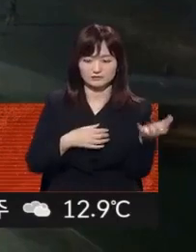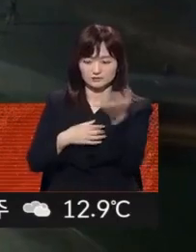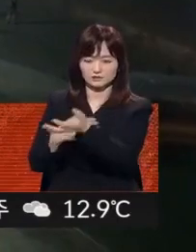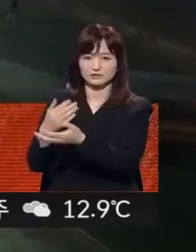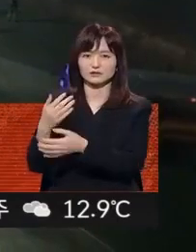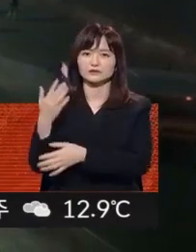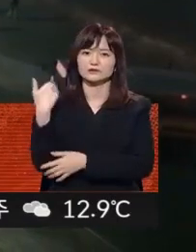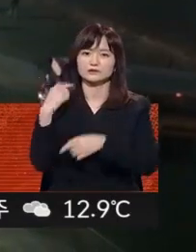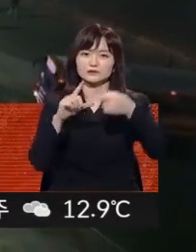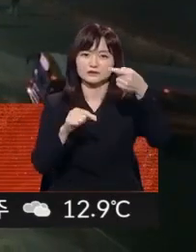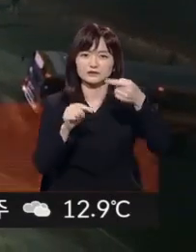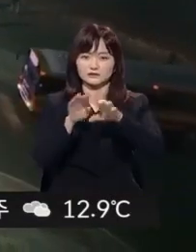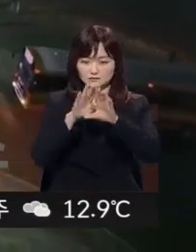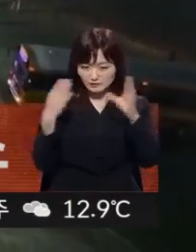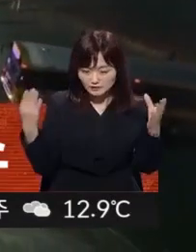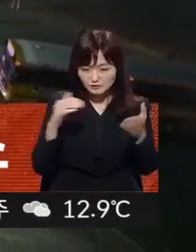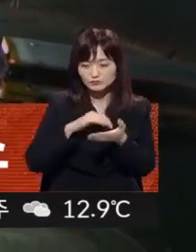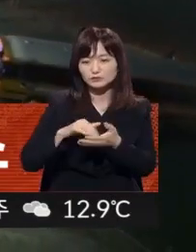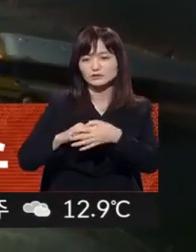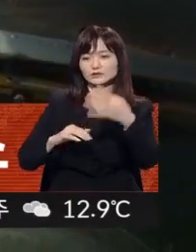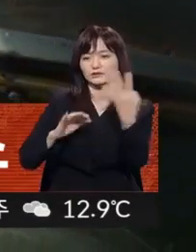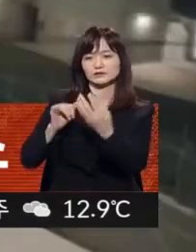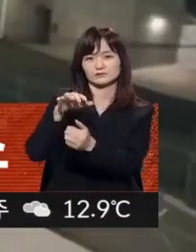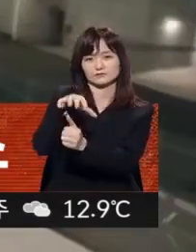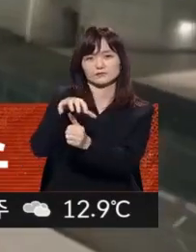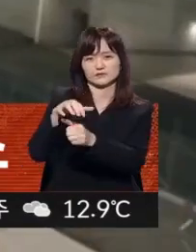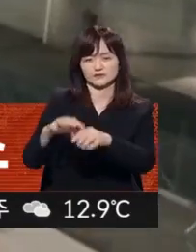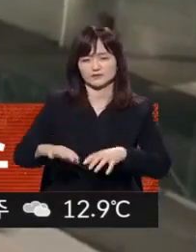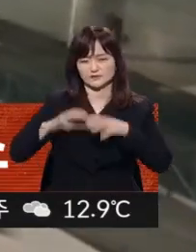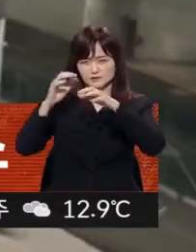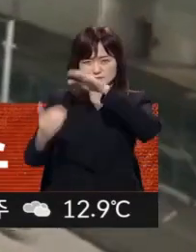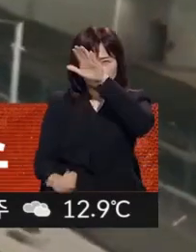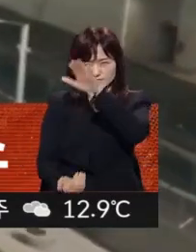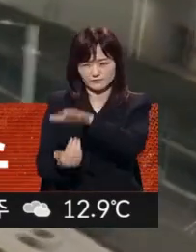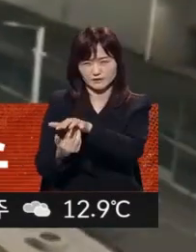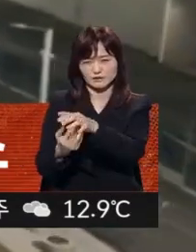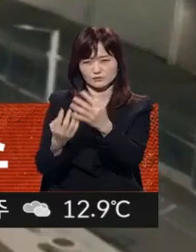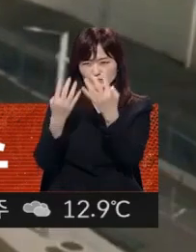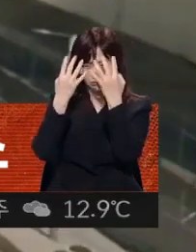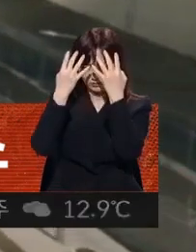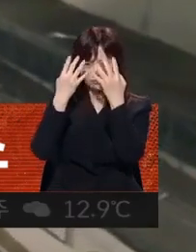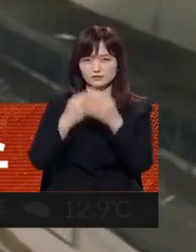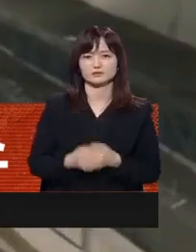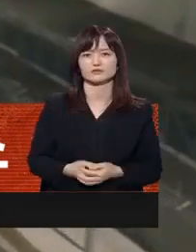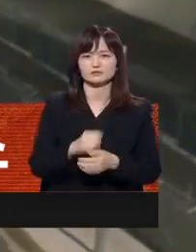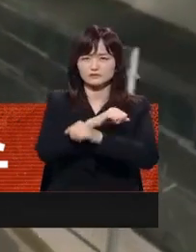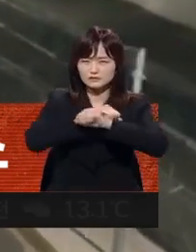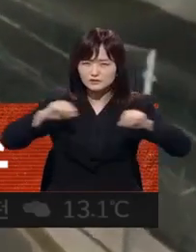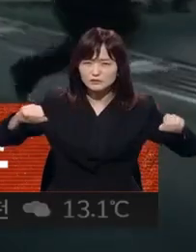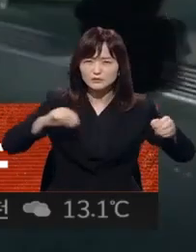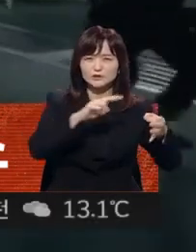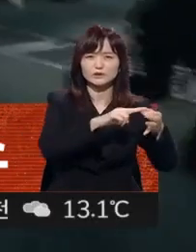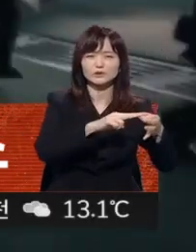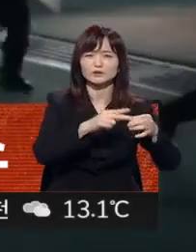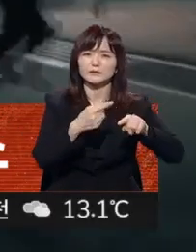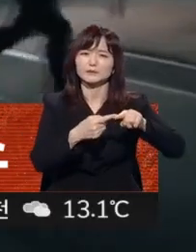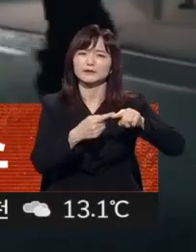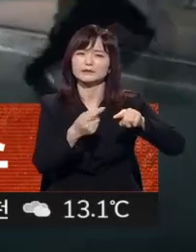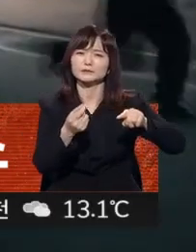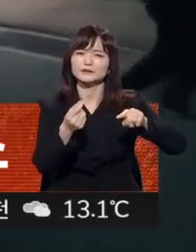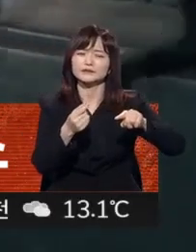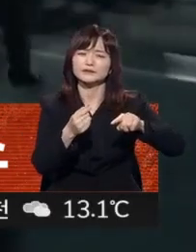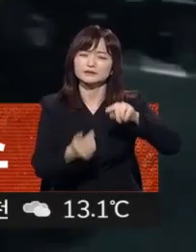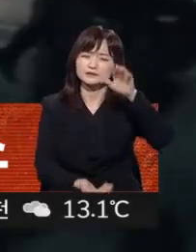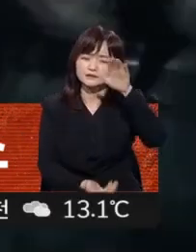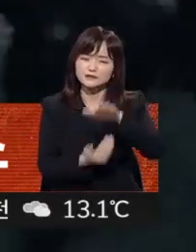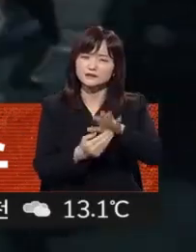1월에 개소해서 벌써 4천 명 이상 수감 중인 세계 최대의 규모 교도소입니다. 면적만 여의도의 절반 크기고요. 최대